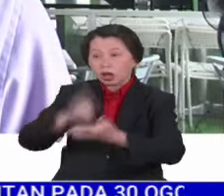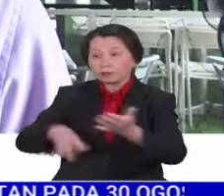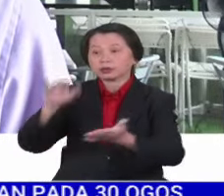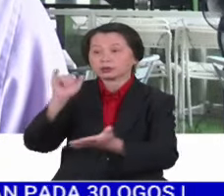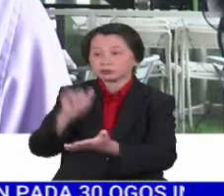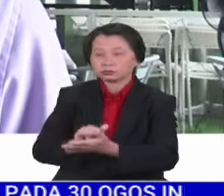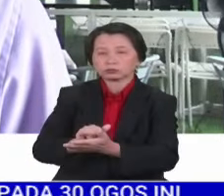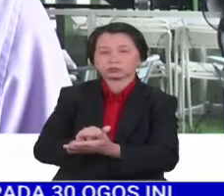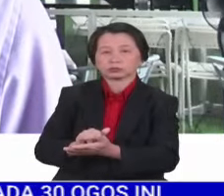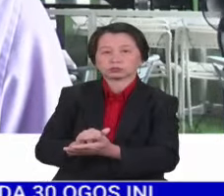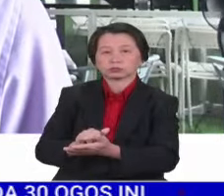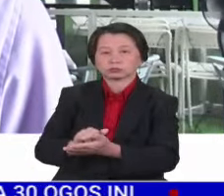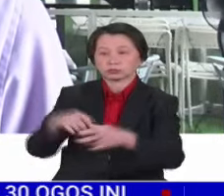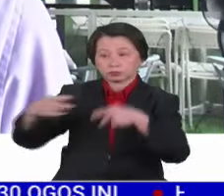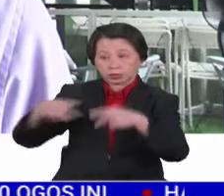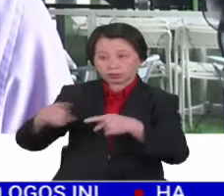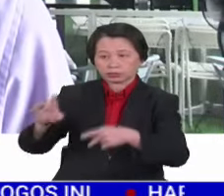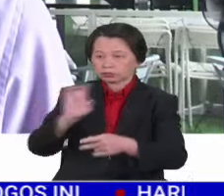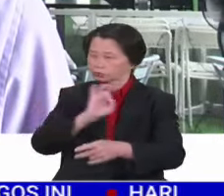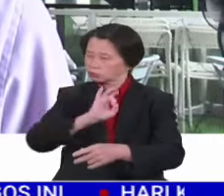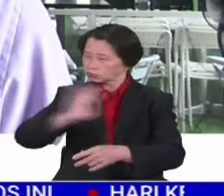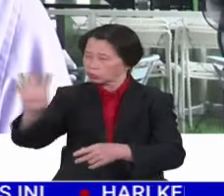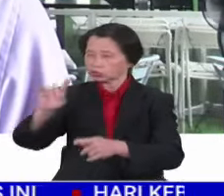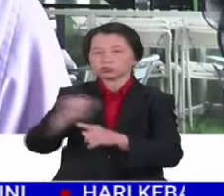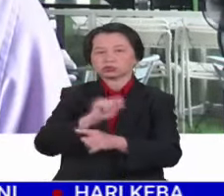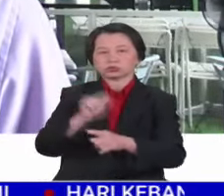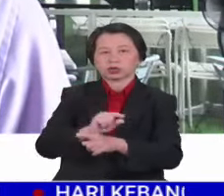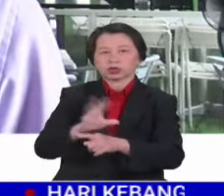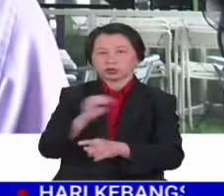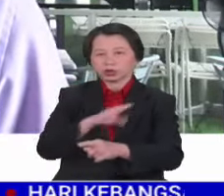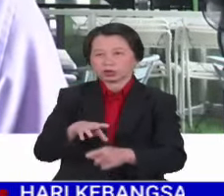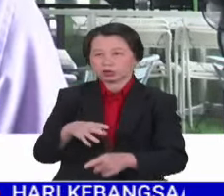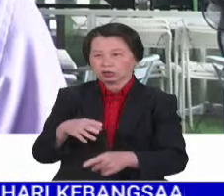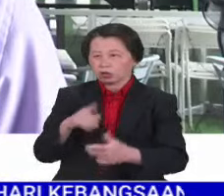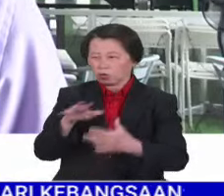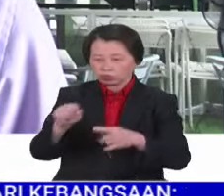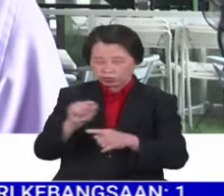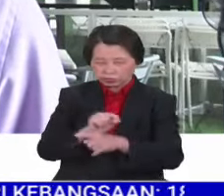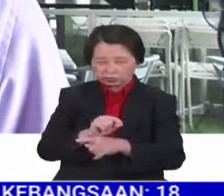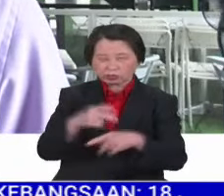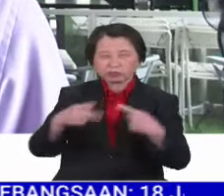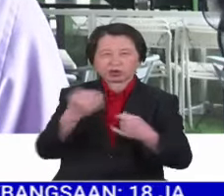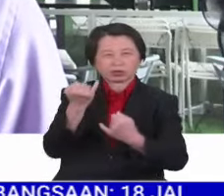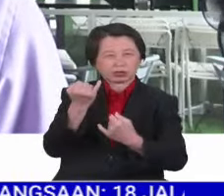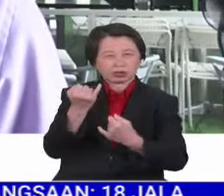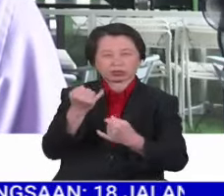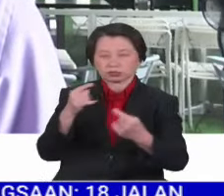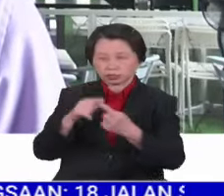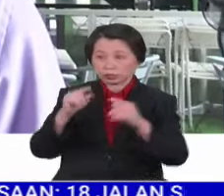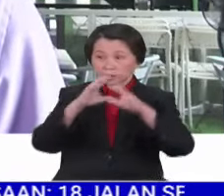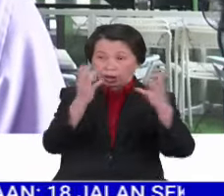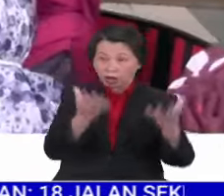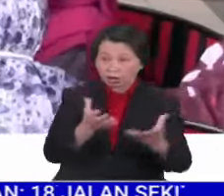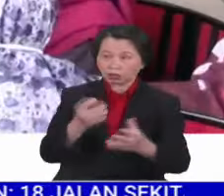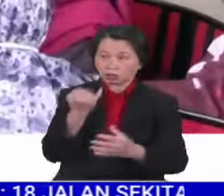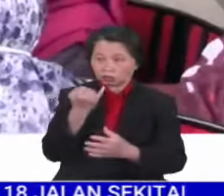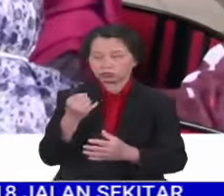itu plastik sekali guna dan juga kesan-kesan penggunaan plastik sekali guna kepada alam